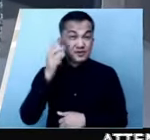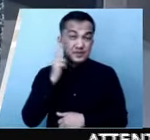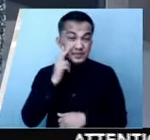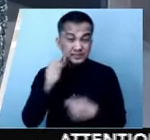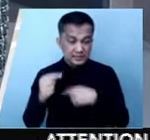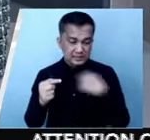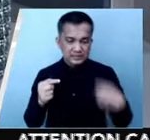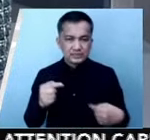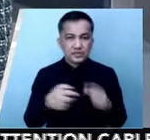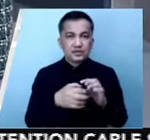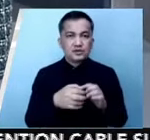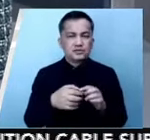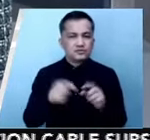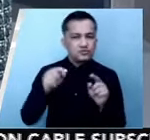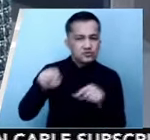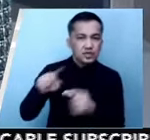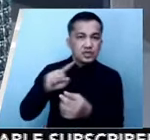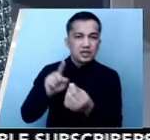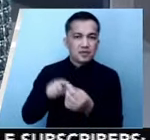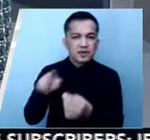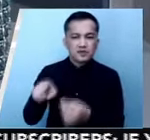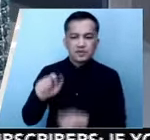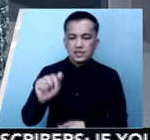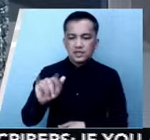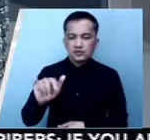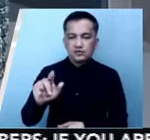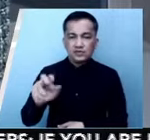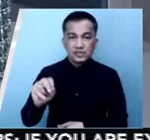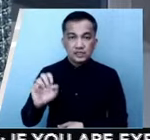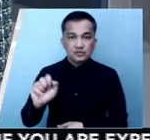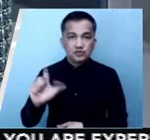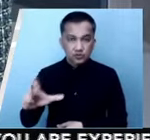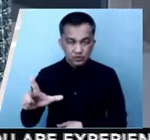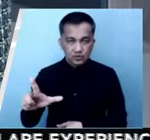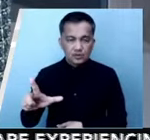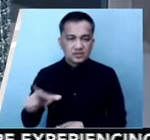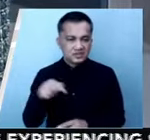Ayungin Shoal. Yan ang tingin ng ilang eksperto. May